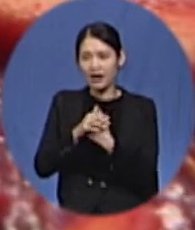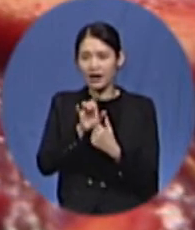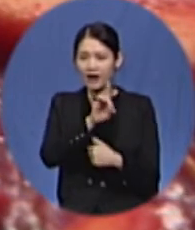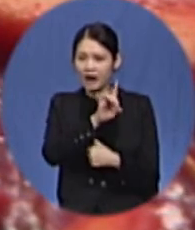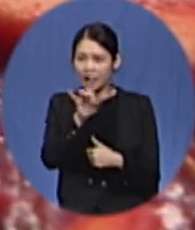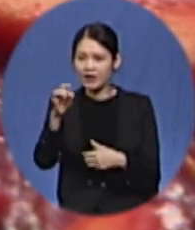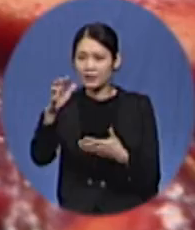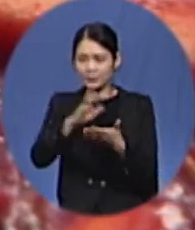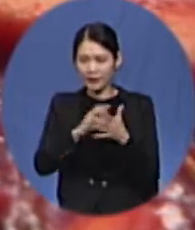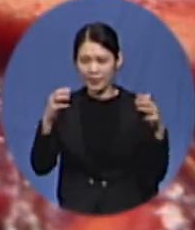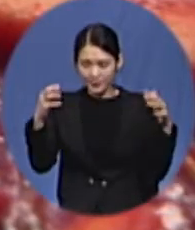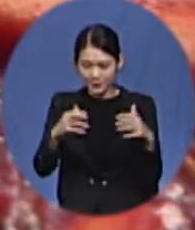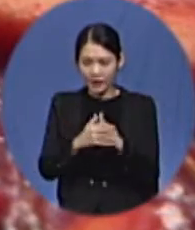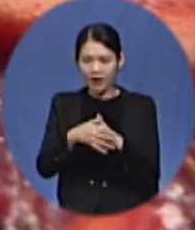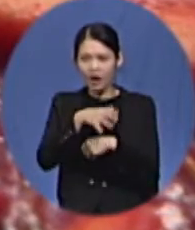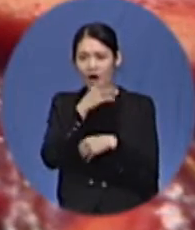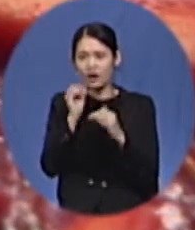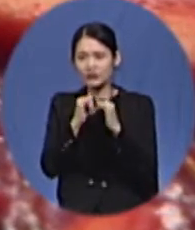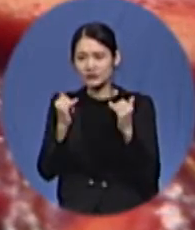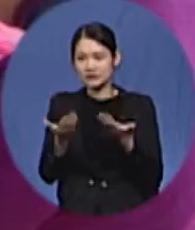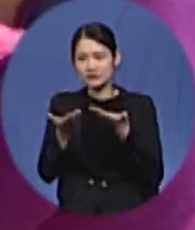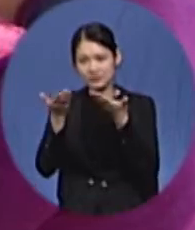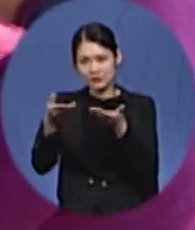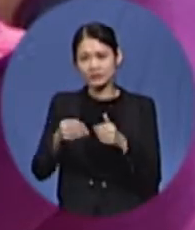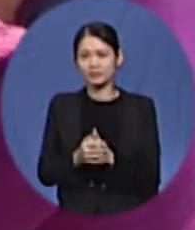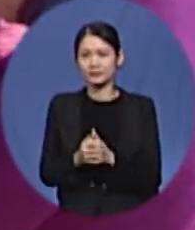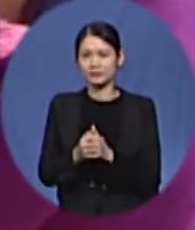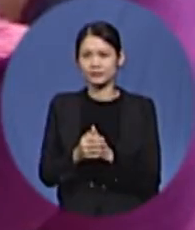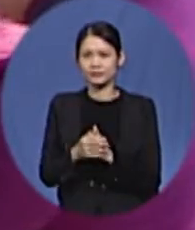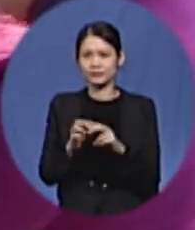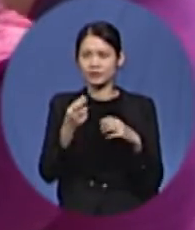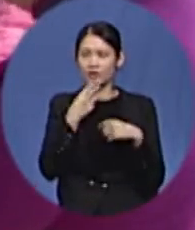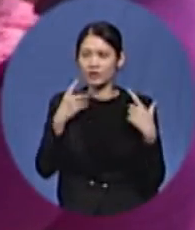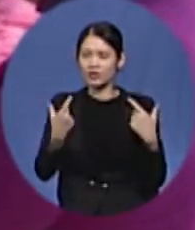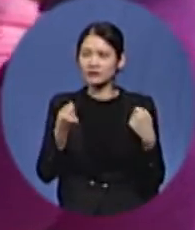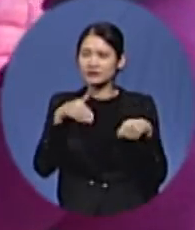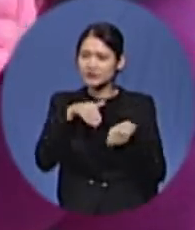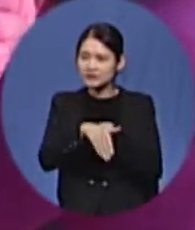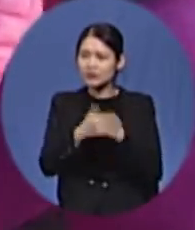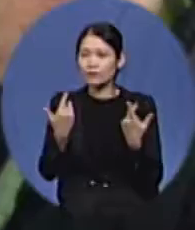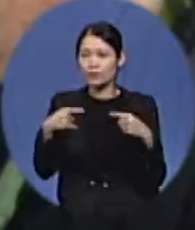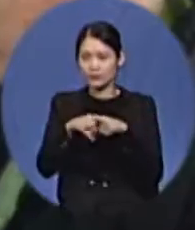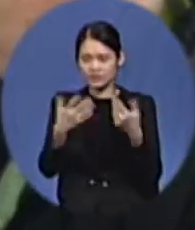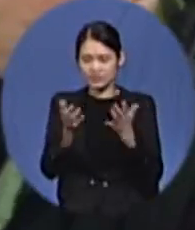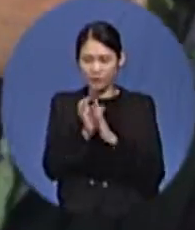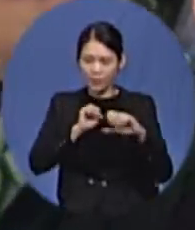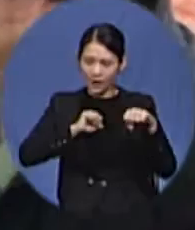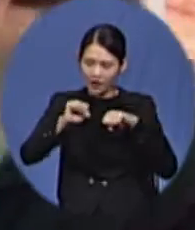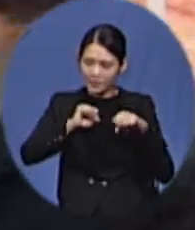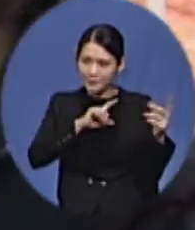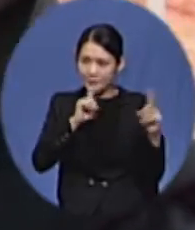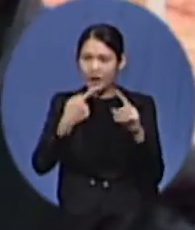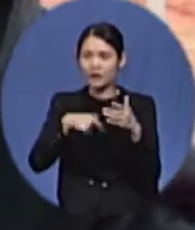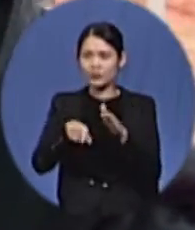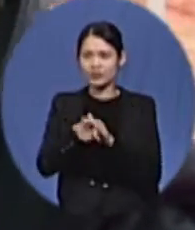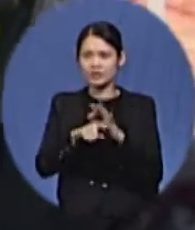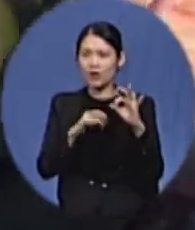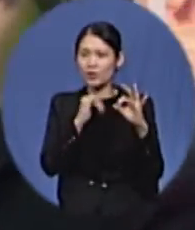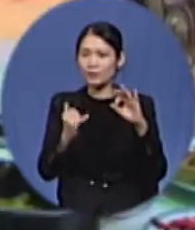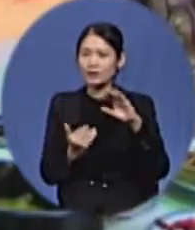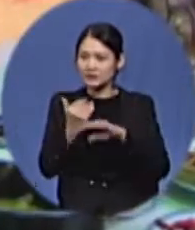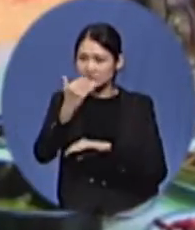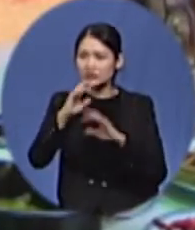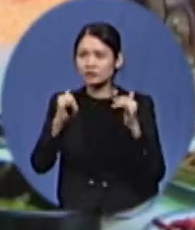가져와 마을 어르신들에게 대접합니다. 경기도는 이런 공동체를 활성화하기 위해 10명 이상의